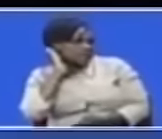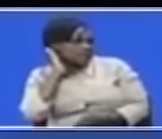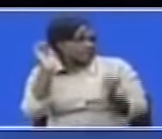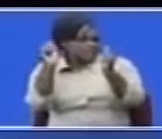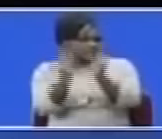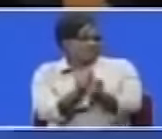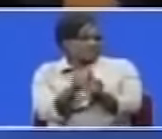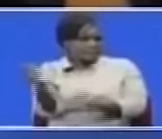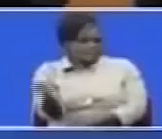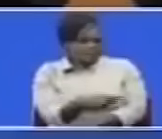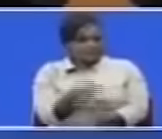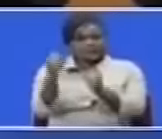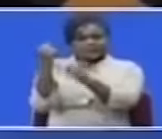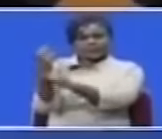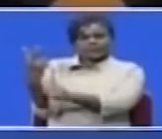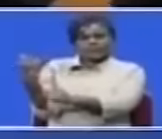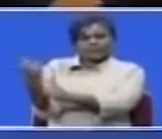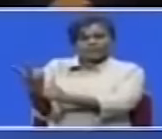10 mwezi Disemba.